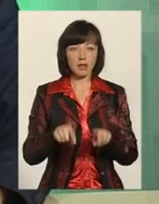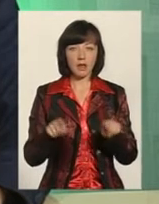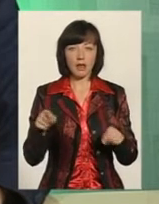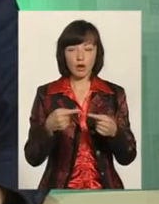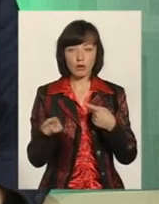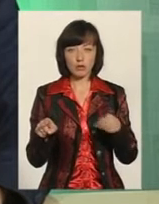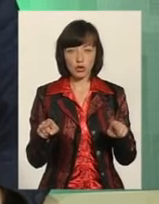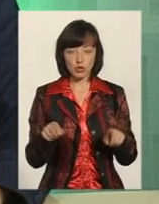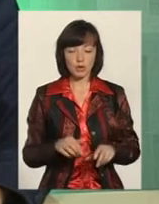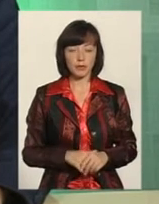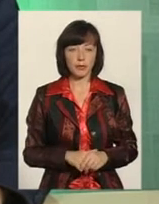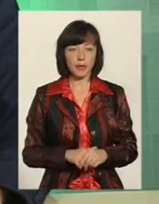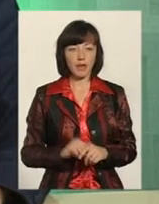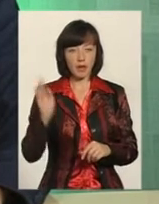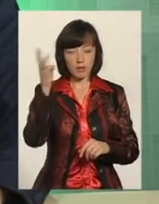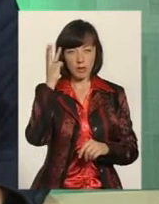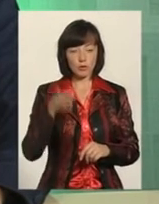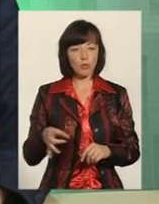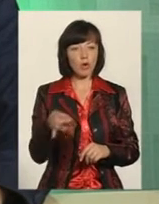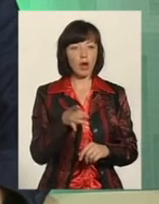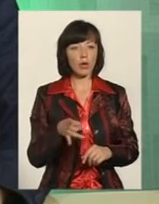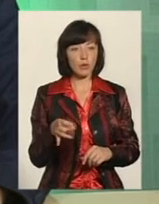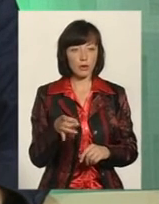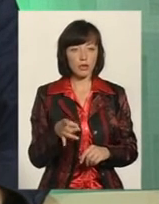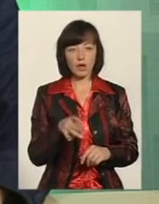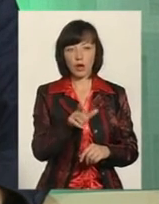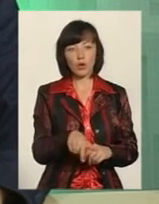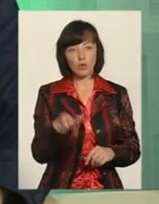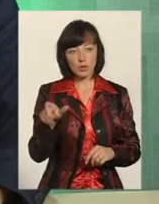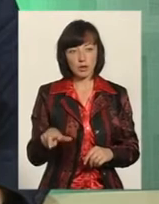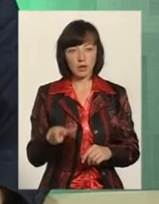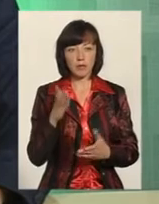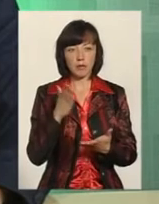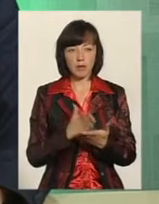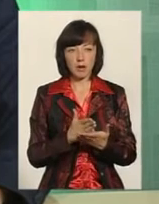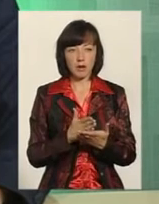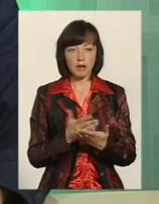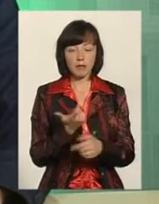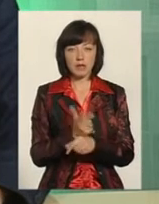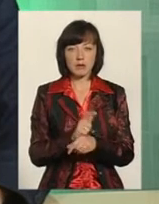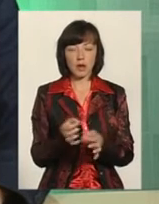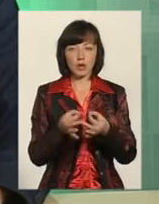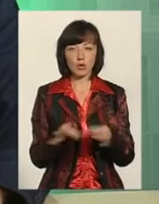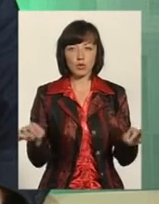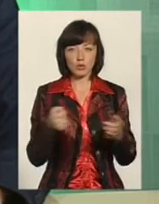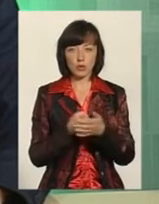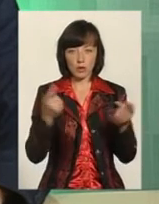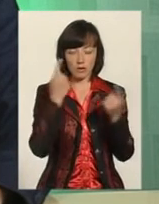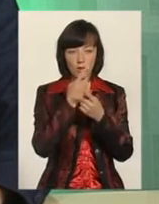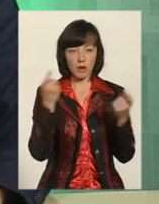розбіжності. В Хмельницькому районі люди мають максимальний доступ до